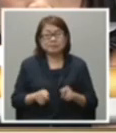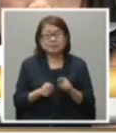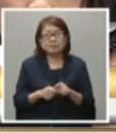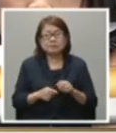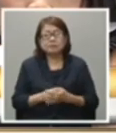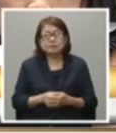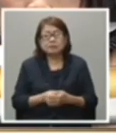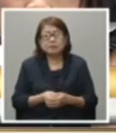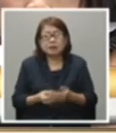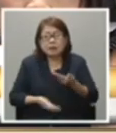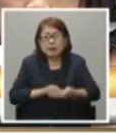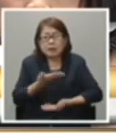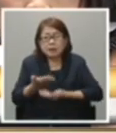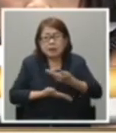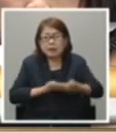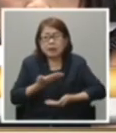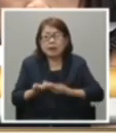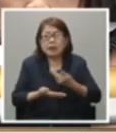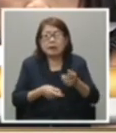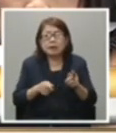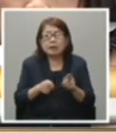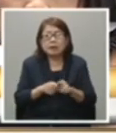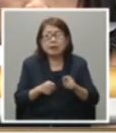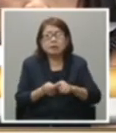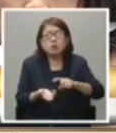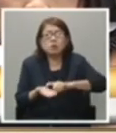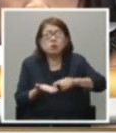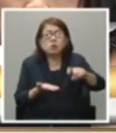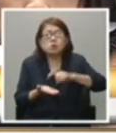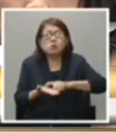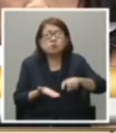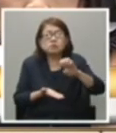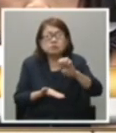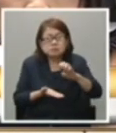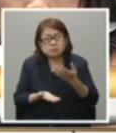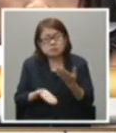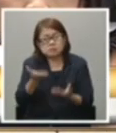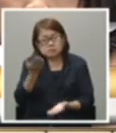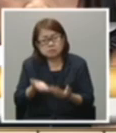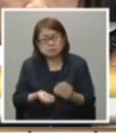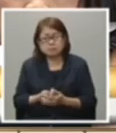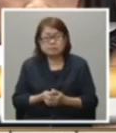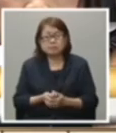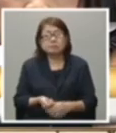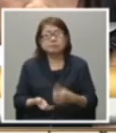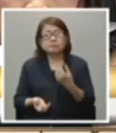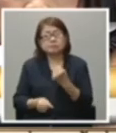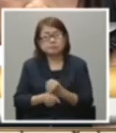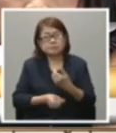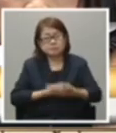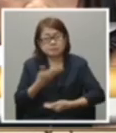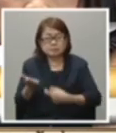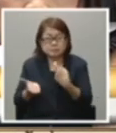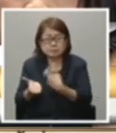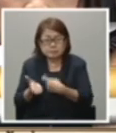e-payment cashless society อะค่ะหรือว่าจะเป็นประกัน